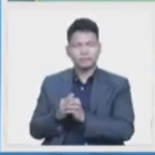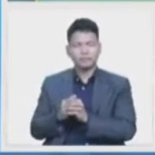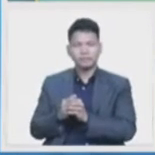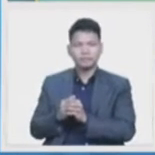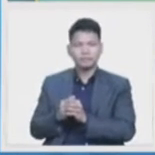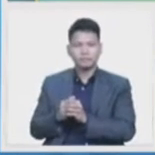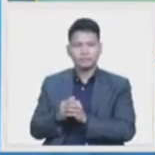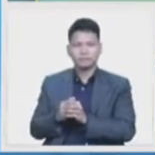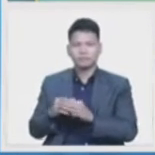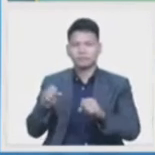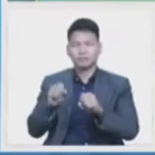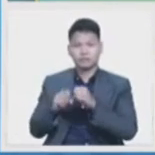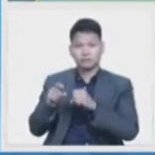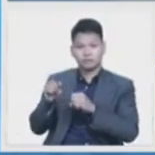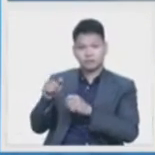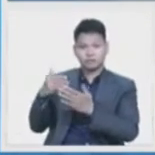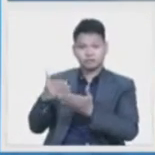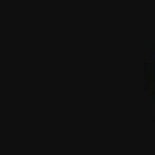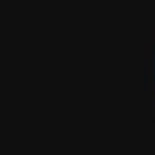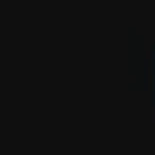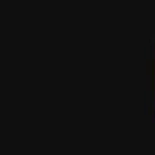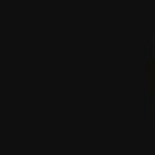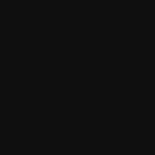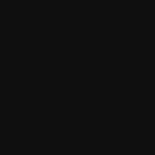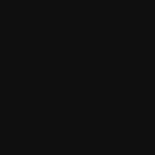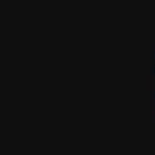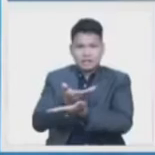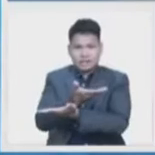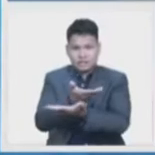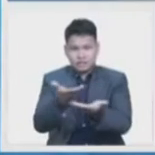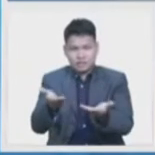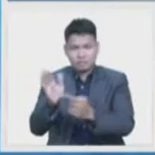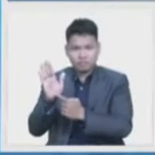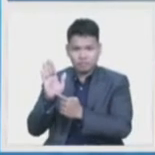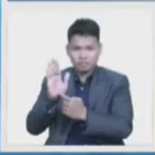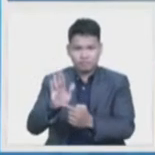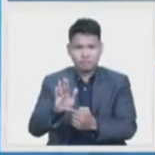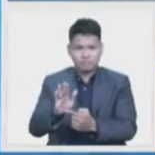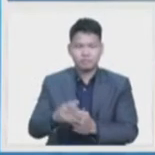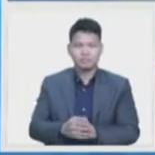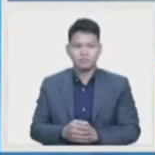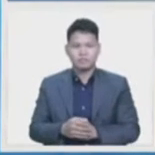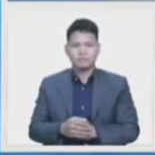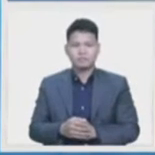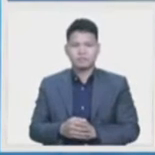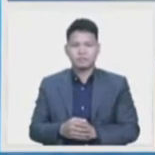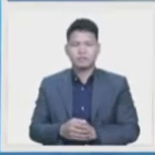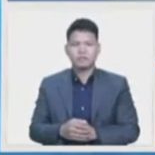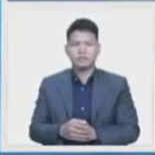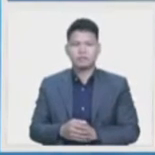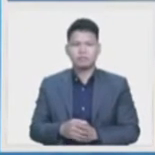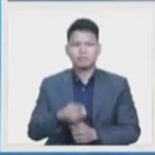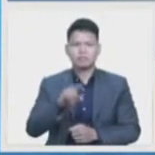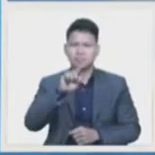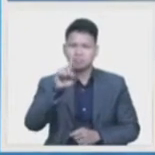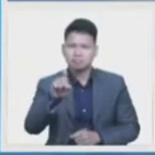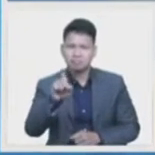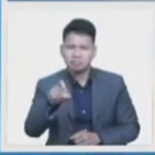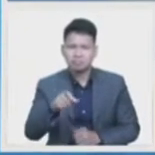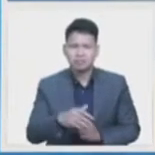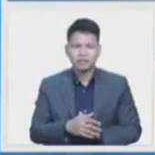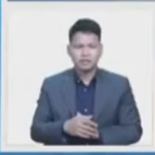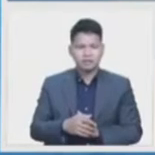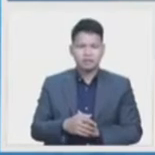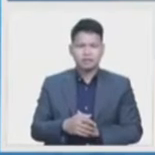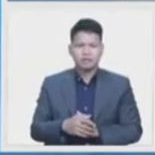na tungod kaninyo. Which son of David did Jesus descend from?